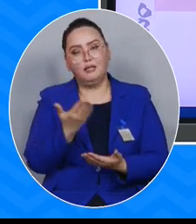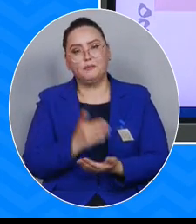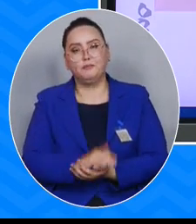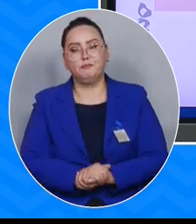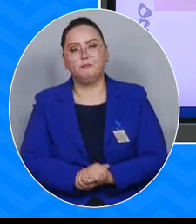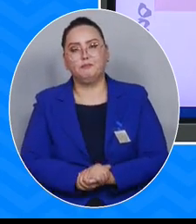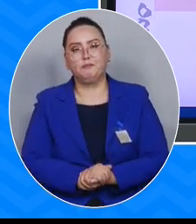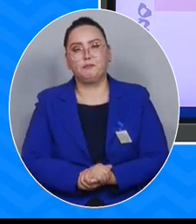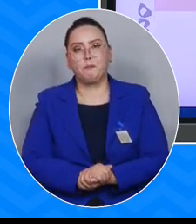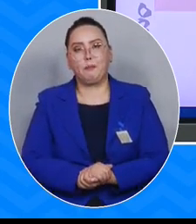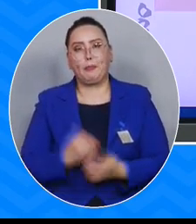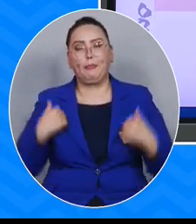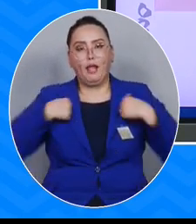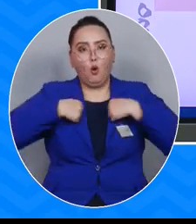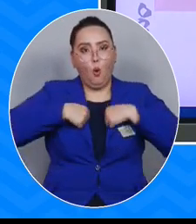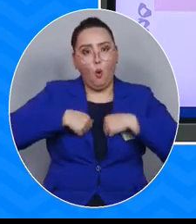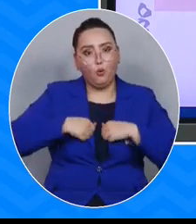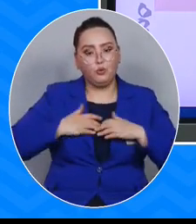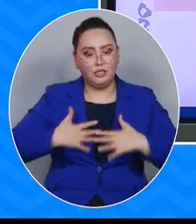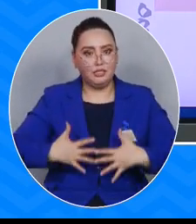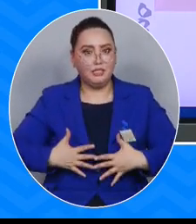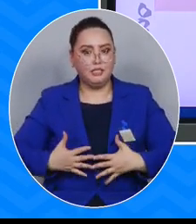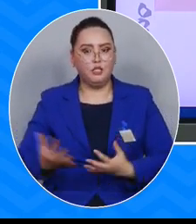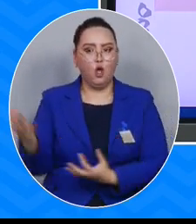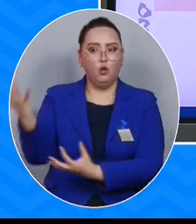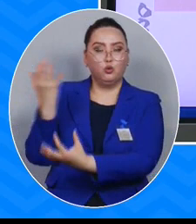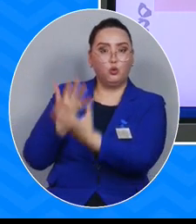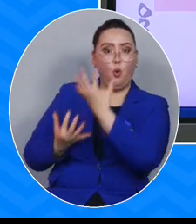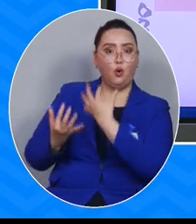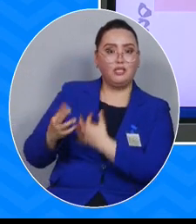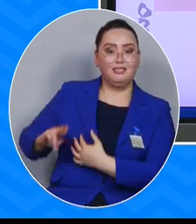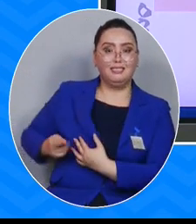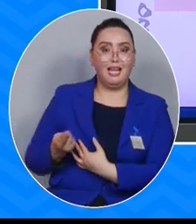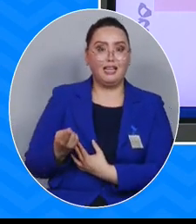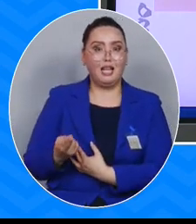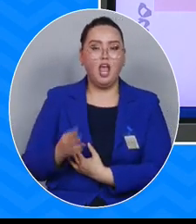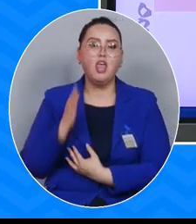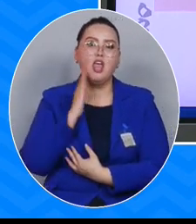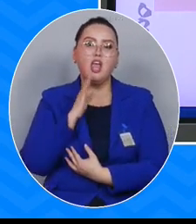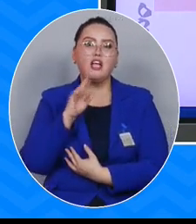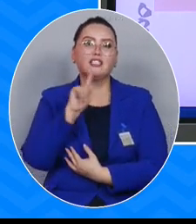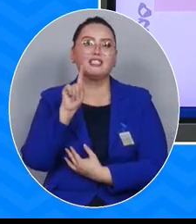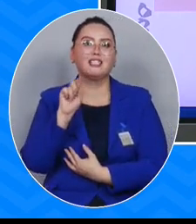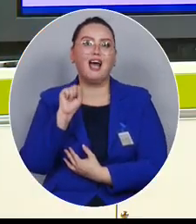цуғасан бол бол, үүл үйх гэндхэн зарлаг улогсан байгааны.